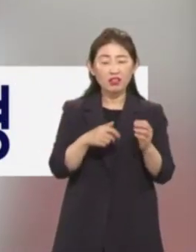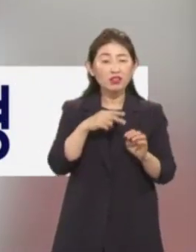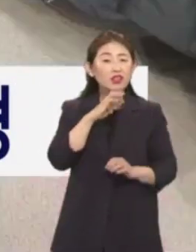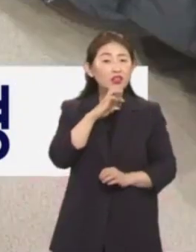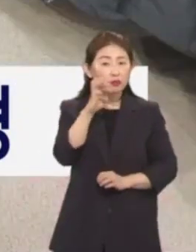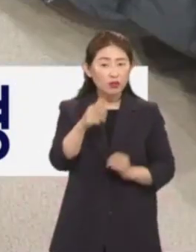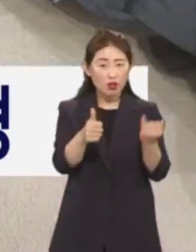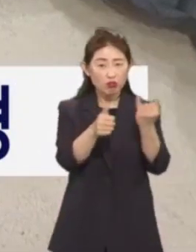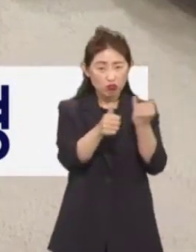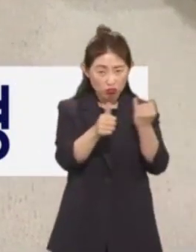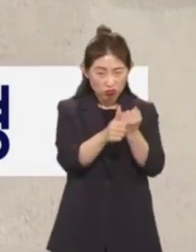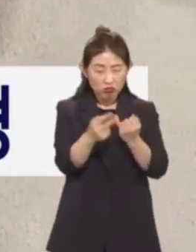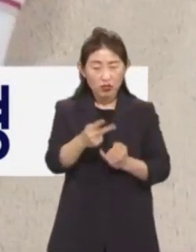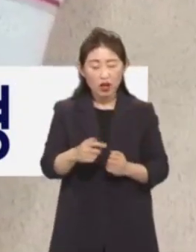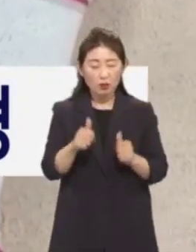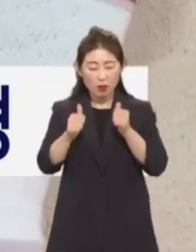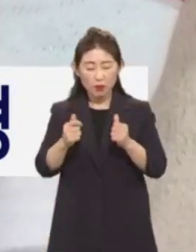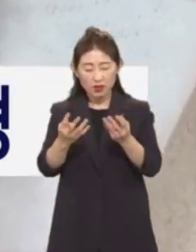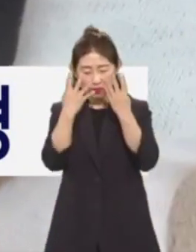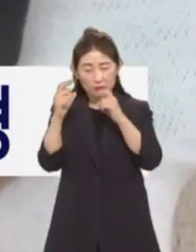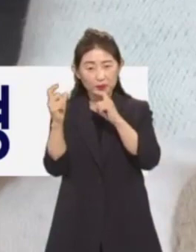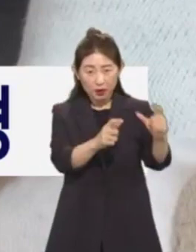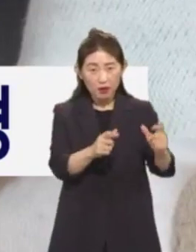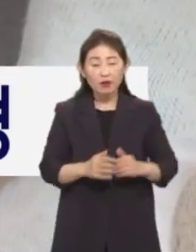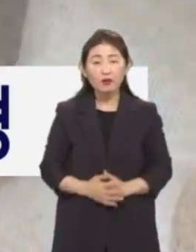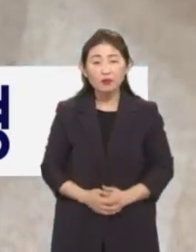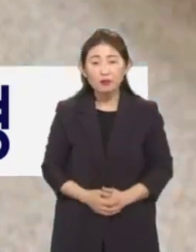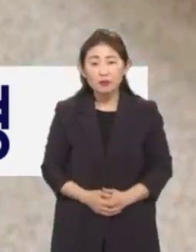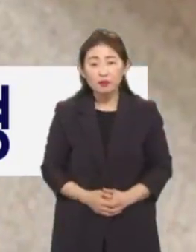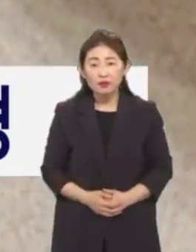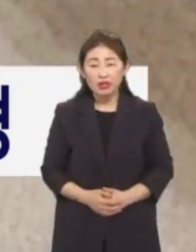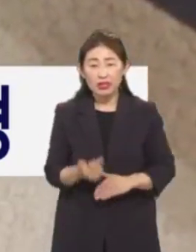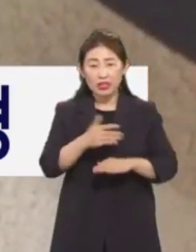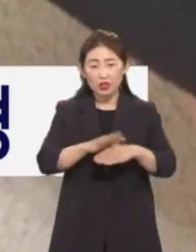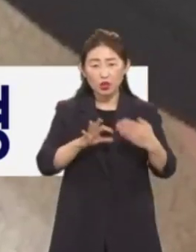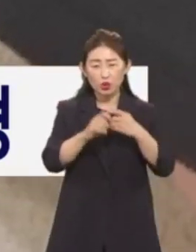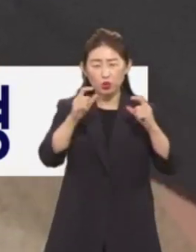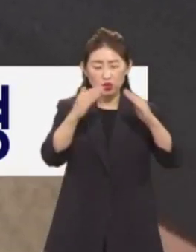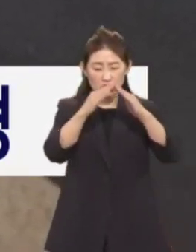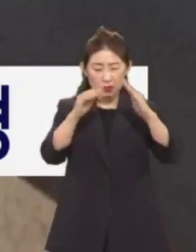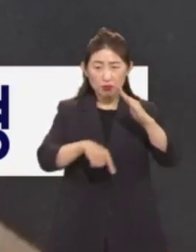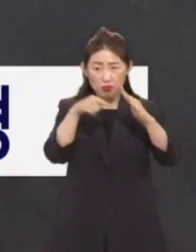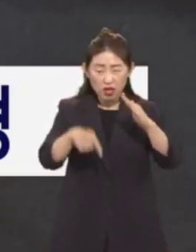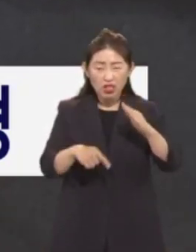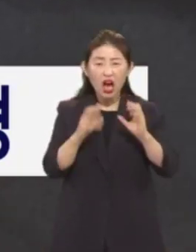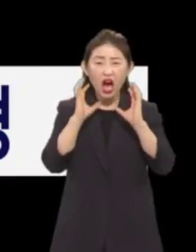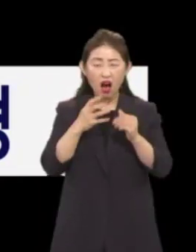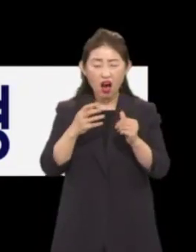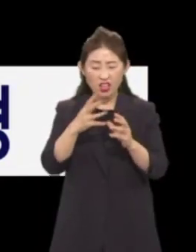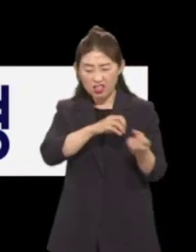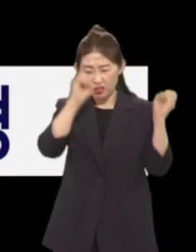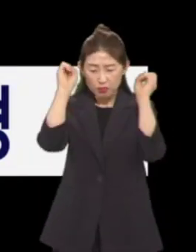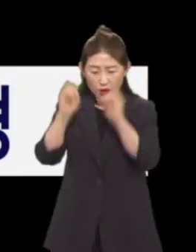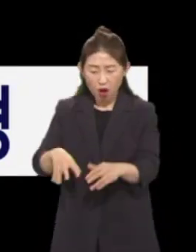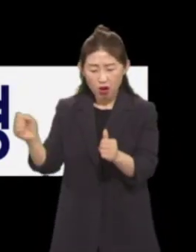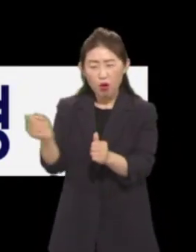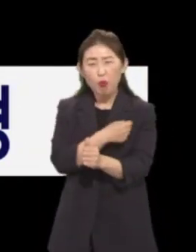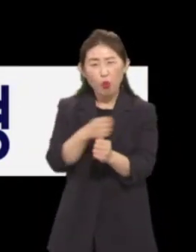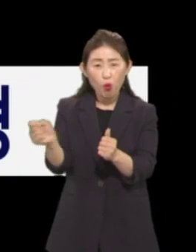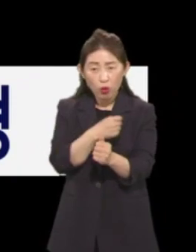법원이 실형을 선고했습니다. 대전지법 장민주 판사는 대전 동구의 자택에서 영유아 자녀를 집어던지고